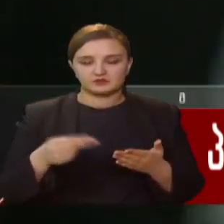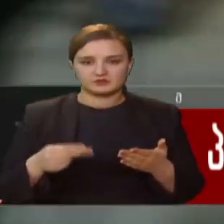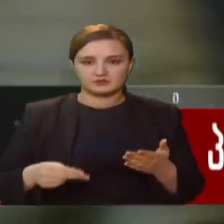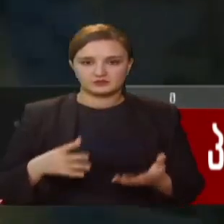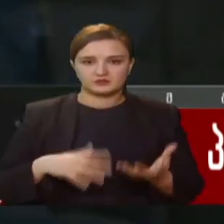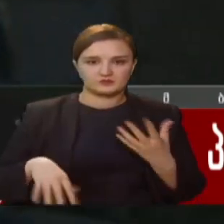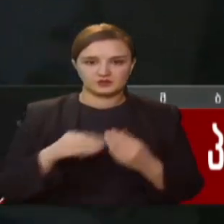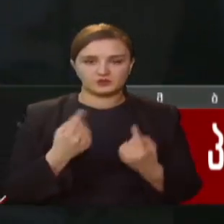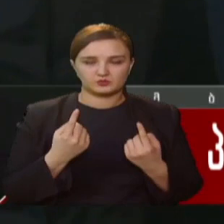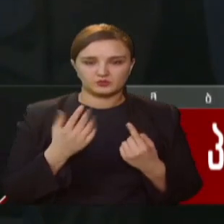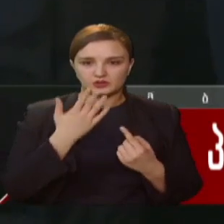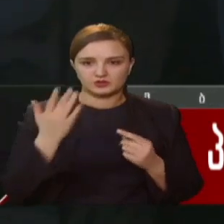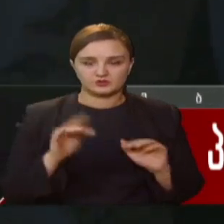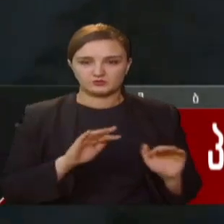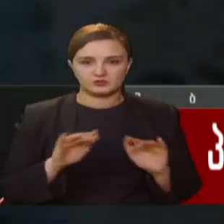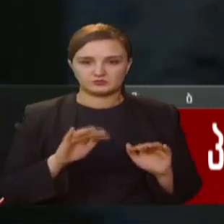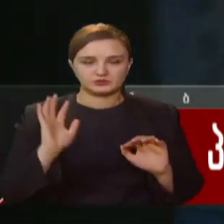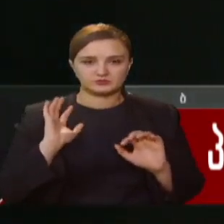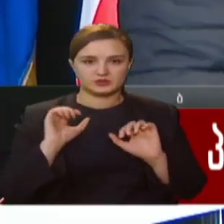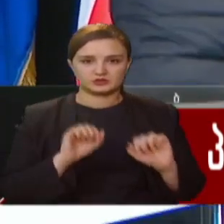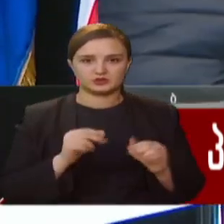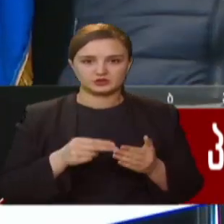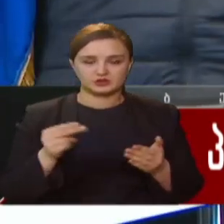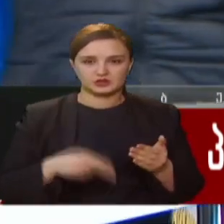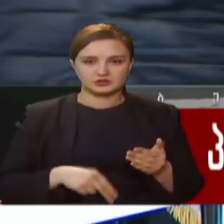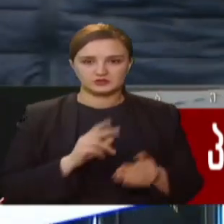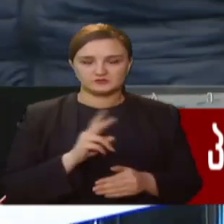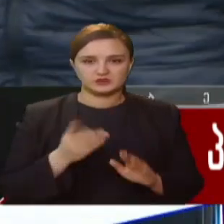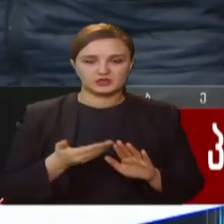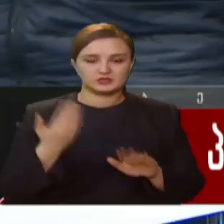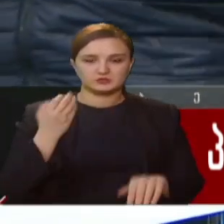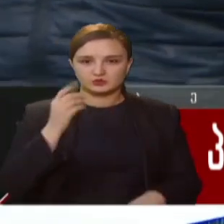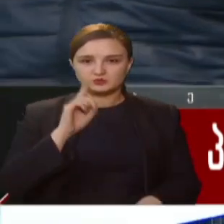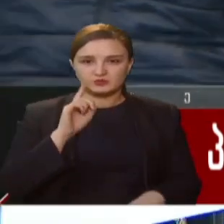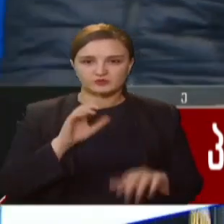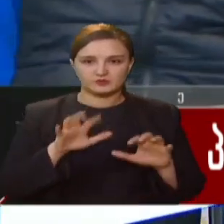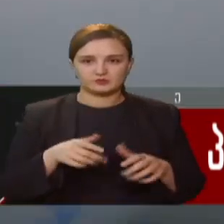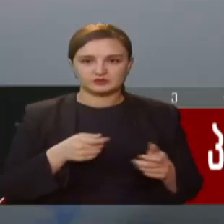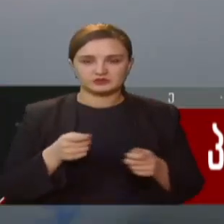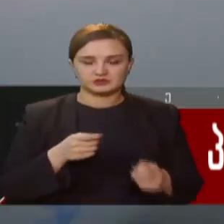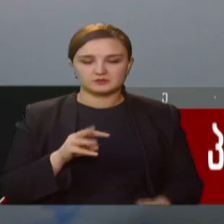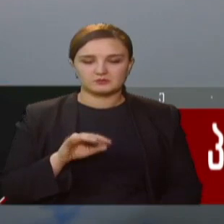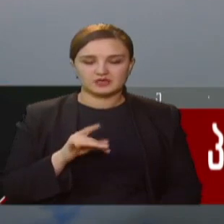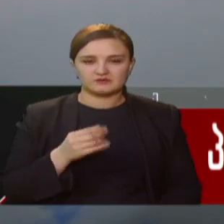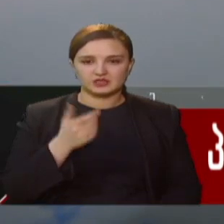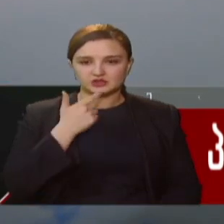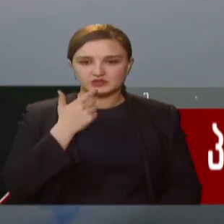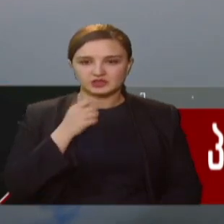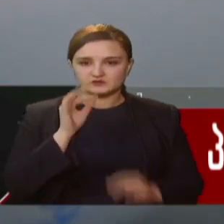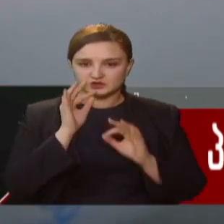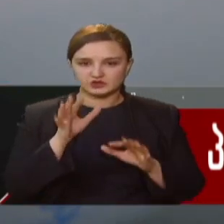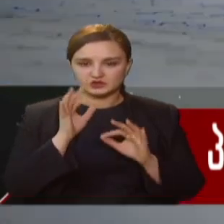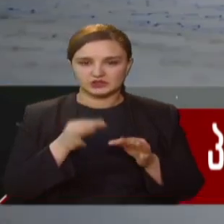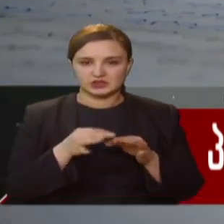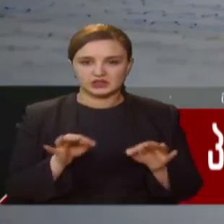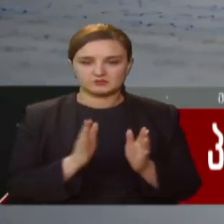is magalchinosani tu natsionaluri mozdraobis mkhardamtjeri atsers, romelits manamde jer kidev prezident Margvelashvils Mikhail Saakashvilis shetsqalebas